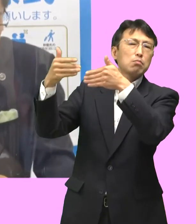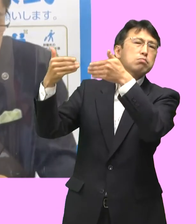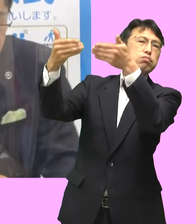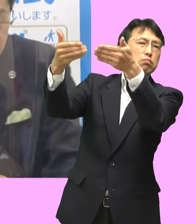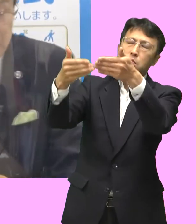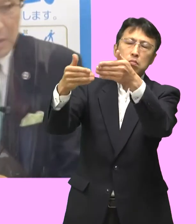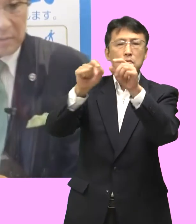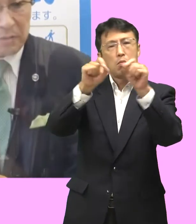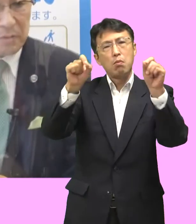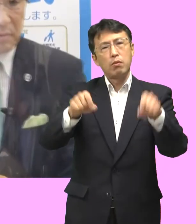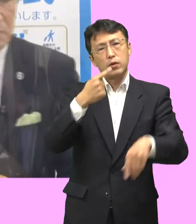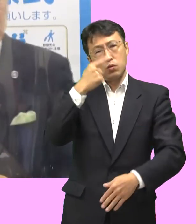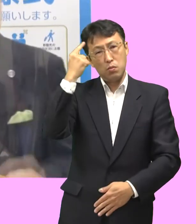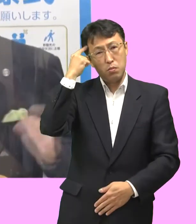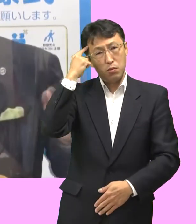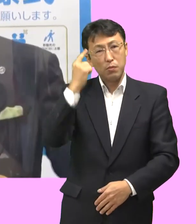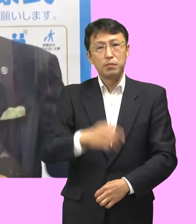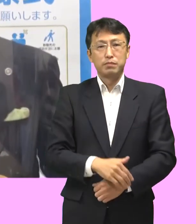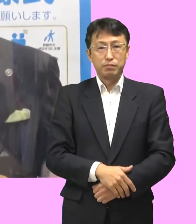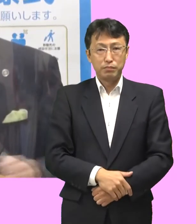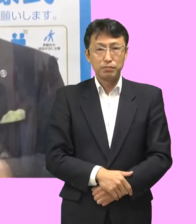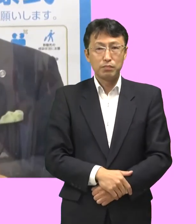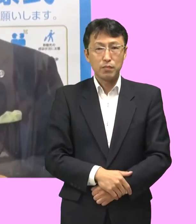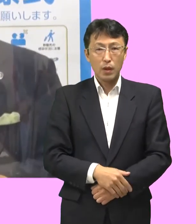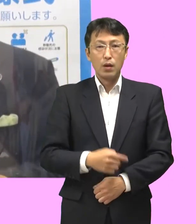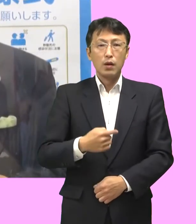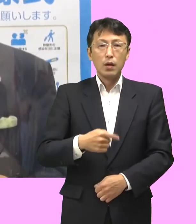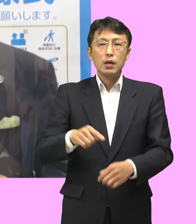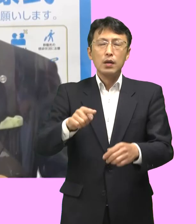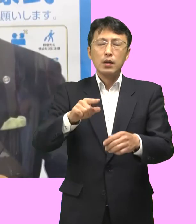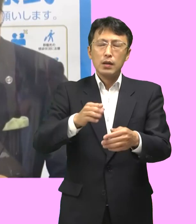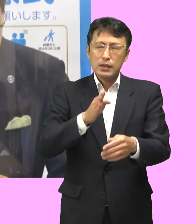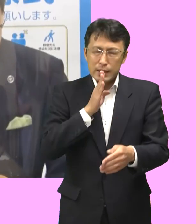にどの地域にも